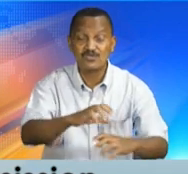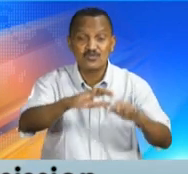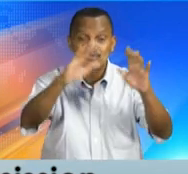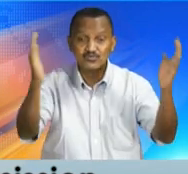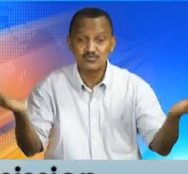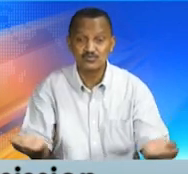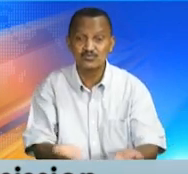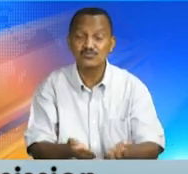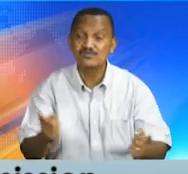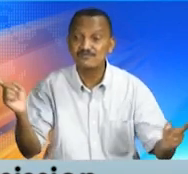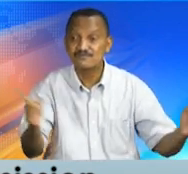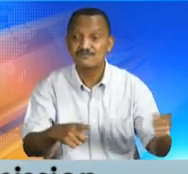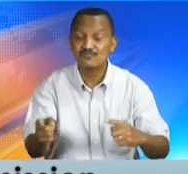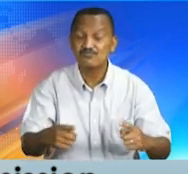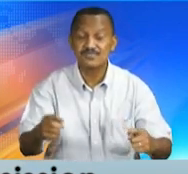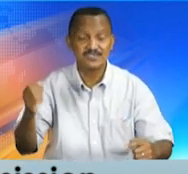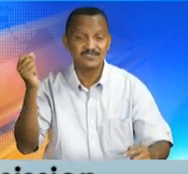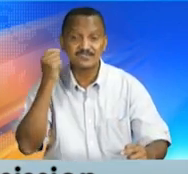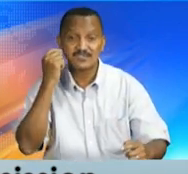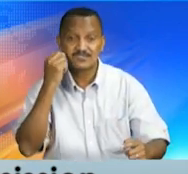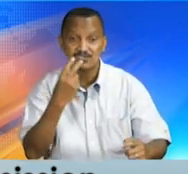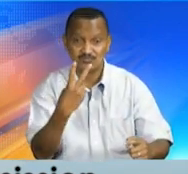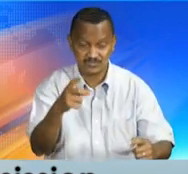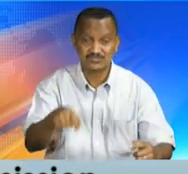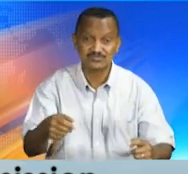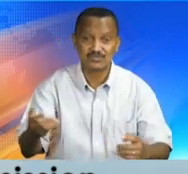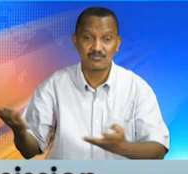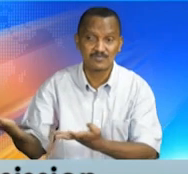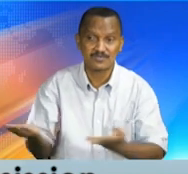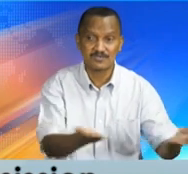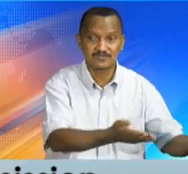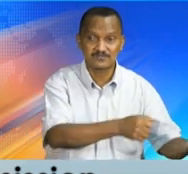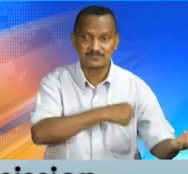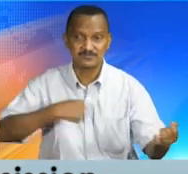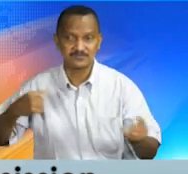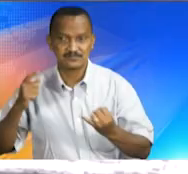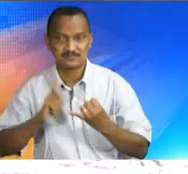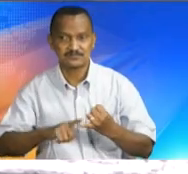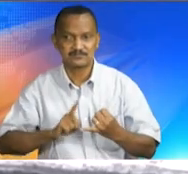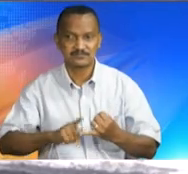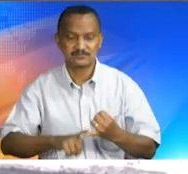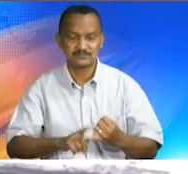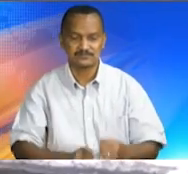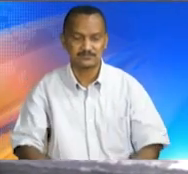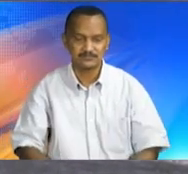fiompiana tantely io no hevitra hoentina aminao amin'n'ity anio ity, manasanao ary anarika izany hatramin'ny farany.